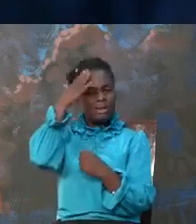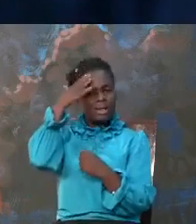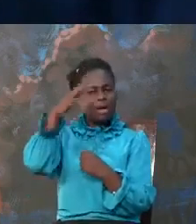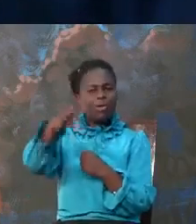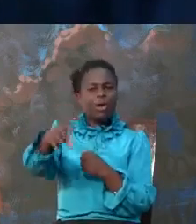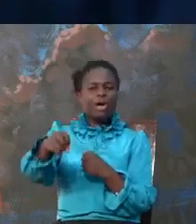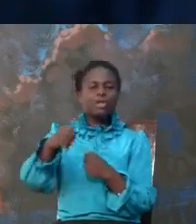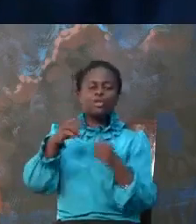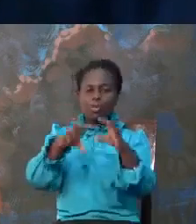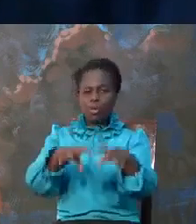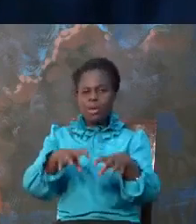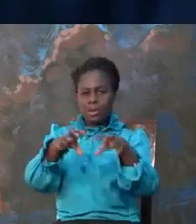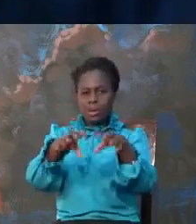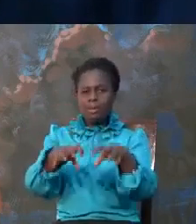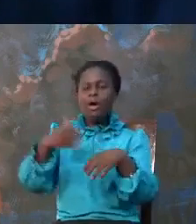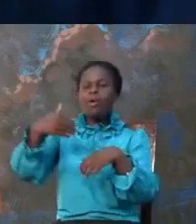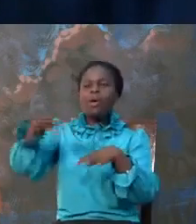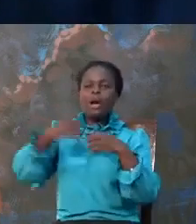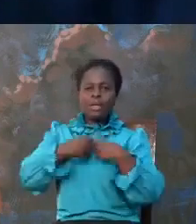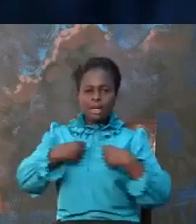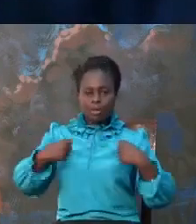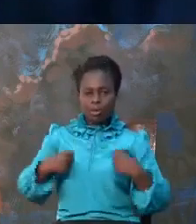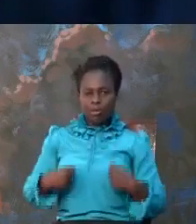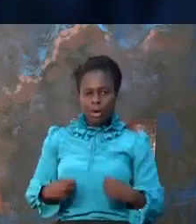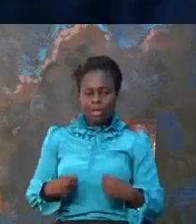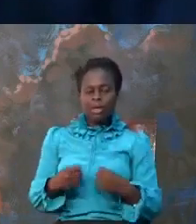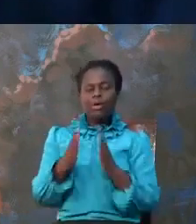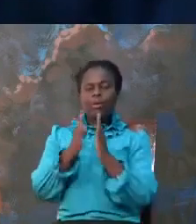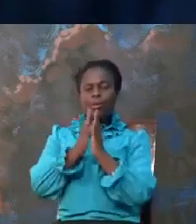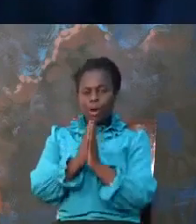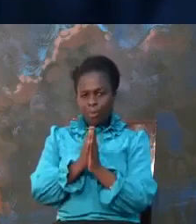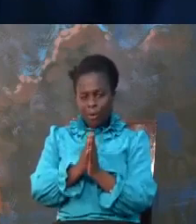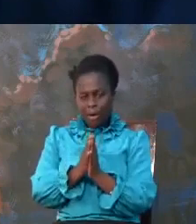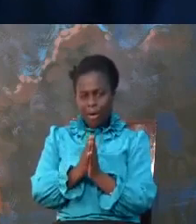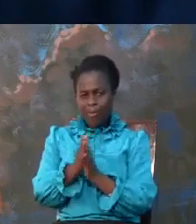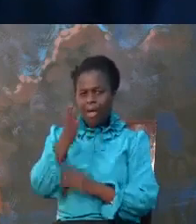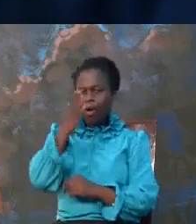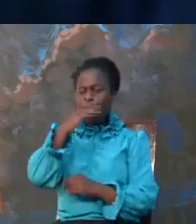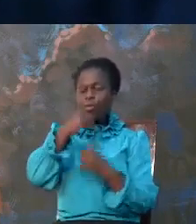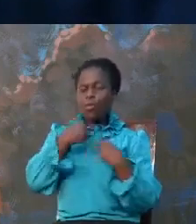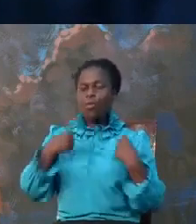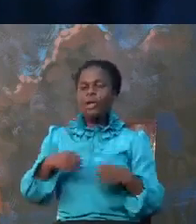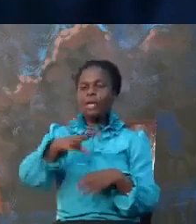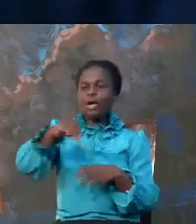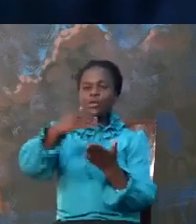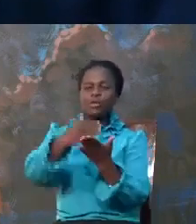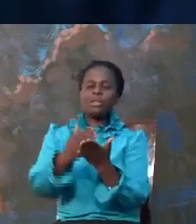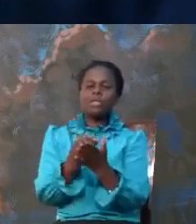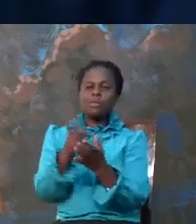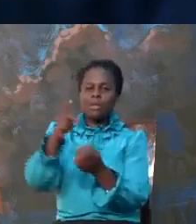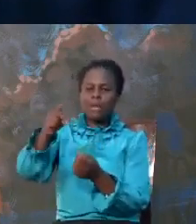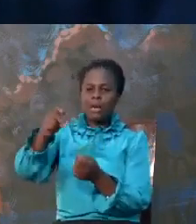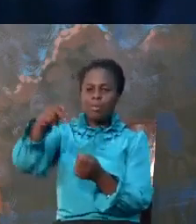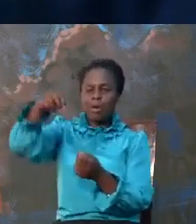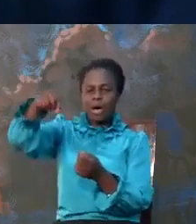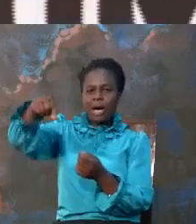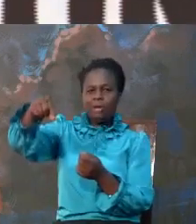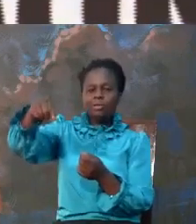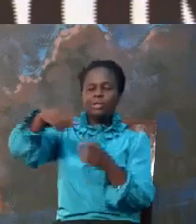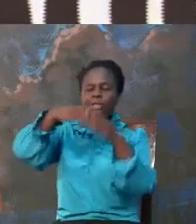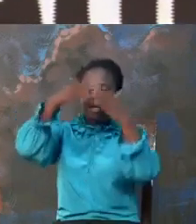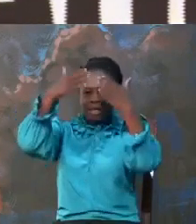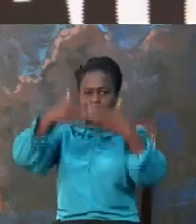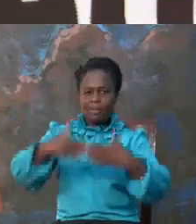wakachukua wanyama, wakaenda kwa kuhani, wakaungama. Kuhani akachukua sehemu ya damu, akanyunyiza kwenye pazia. Lakini huyu